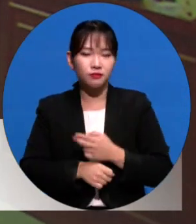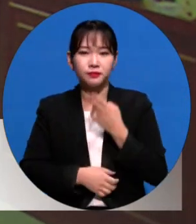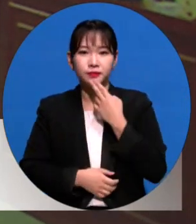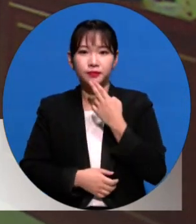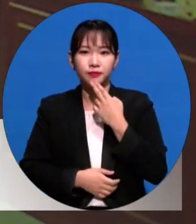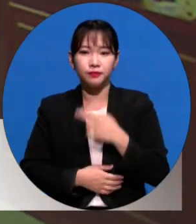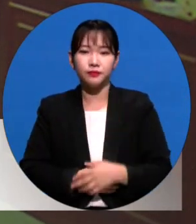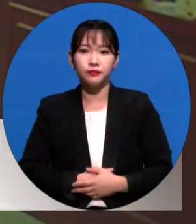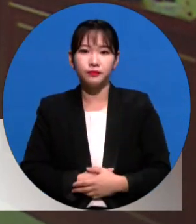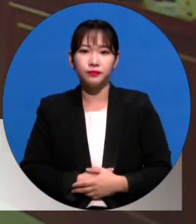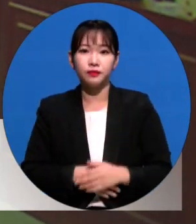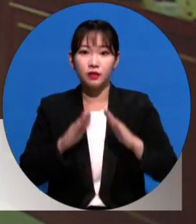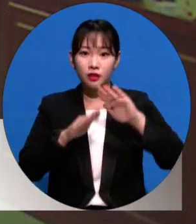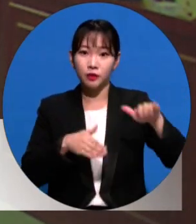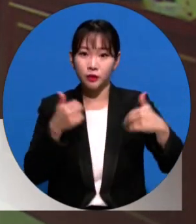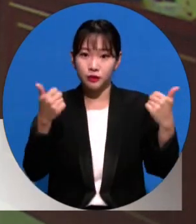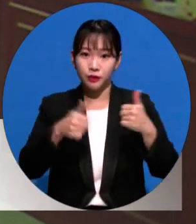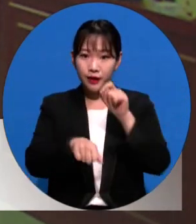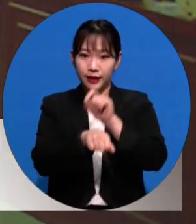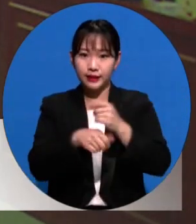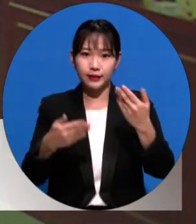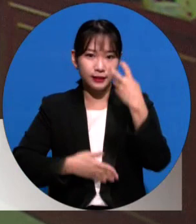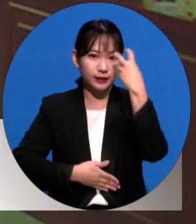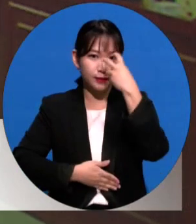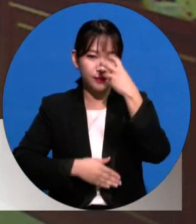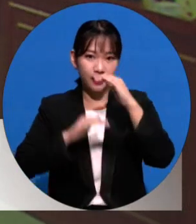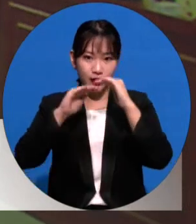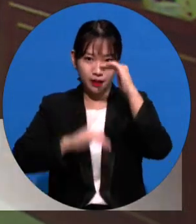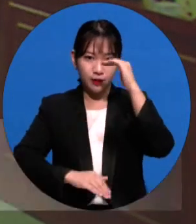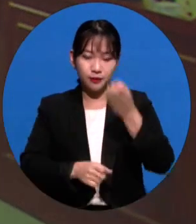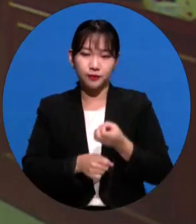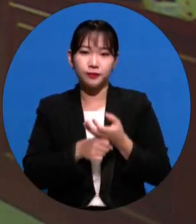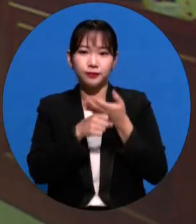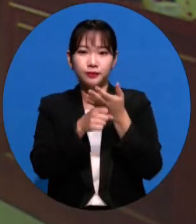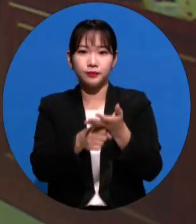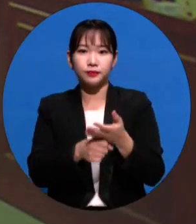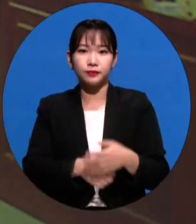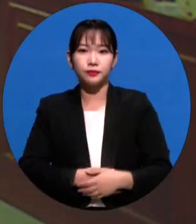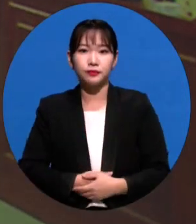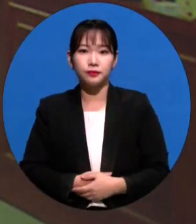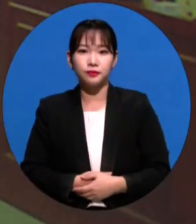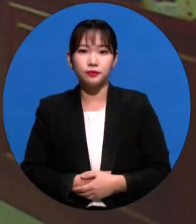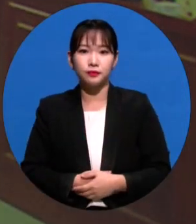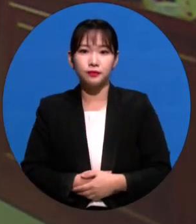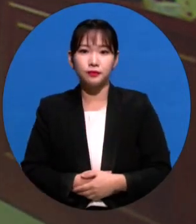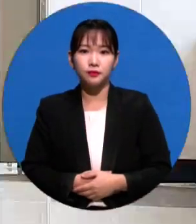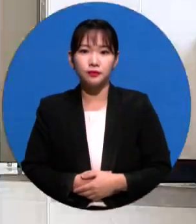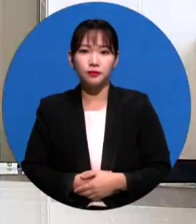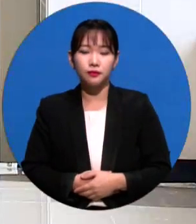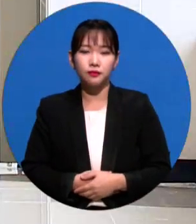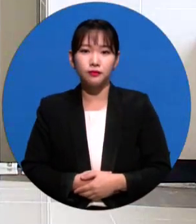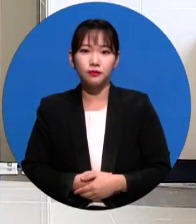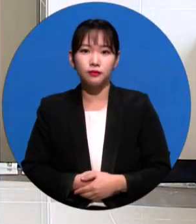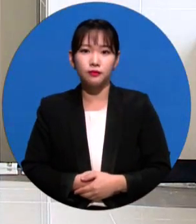수가 없습니다. 전남도의회 행정사무감사 주요 내용을 김진선 기자가 전해드립니다.